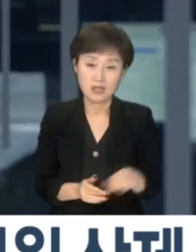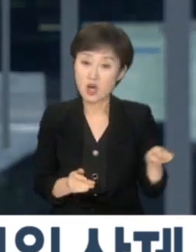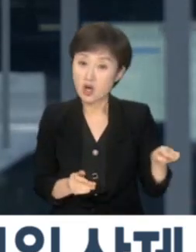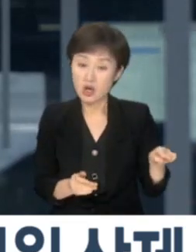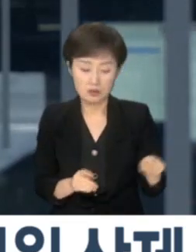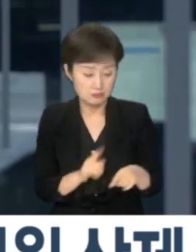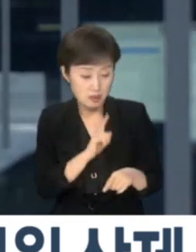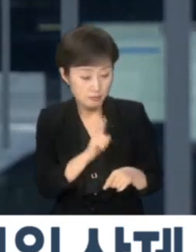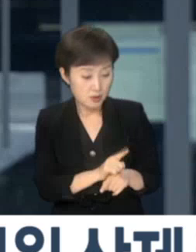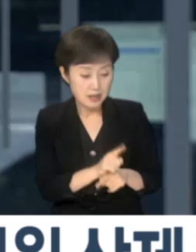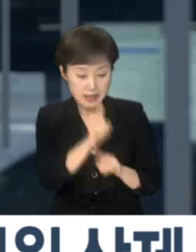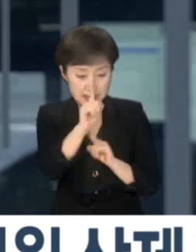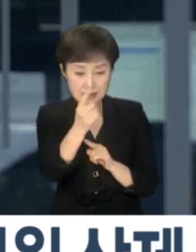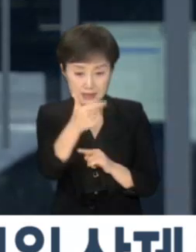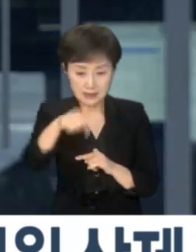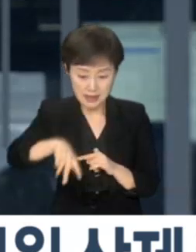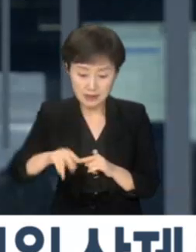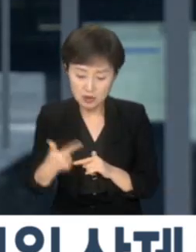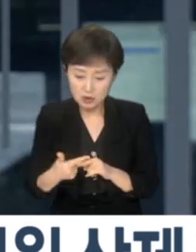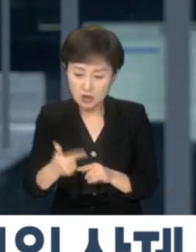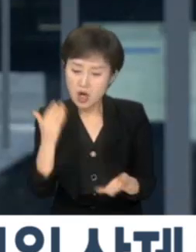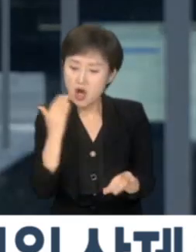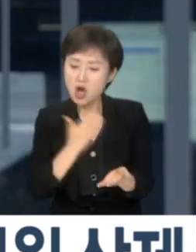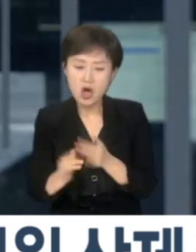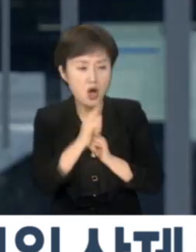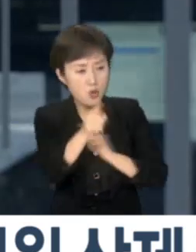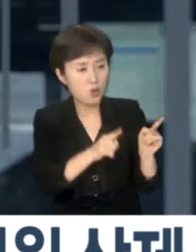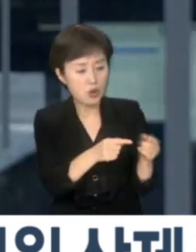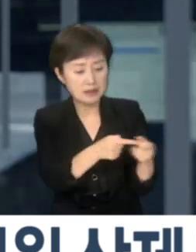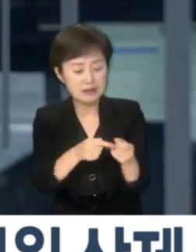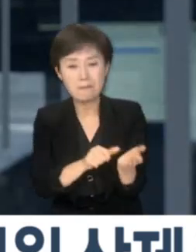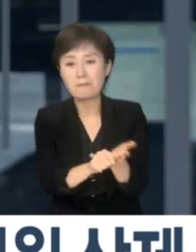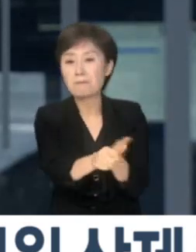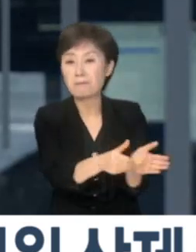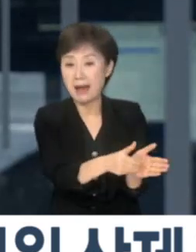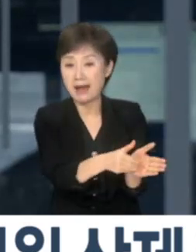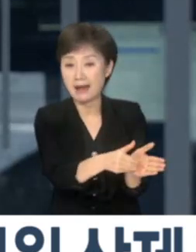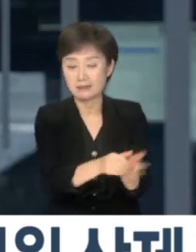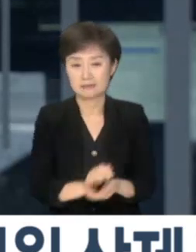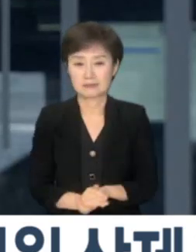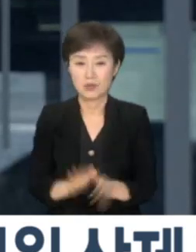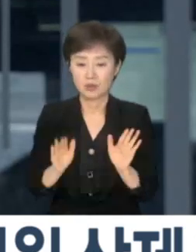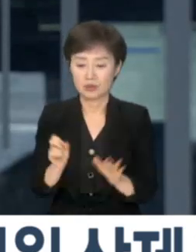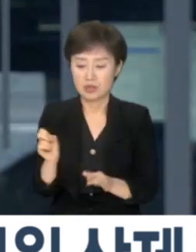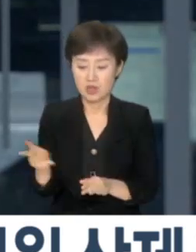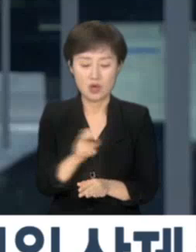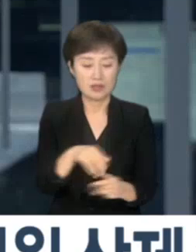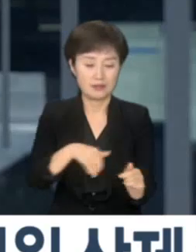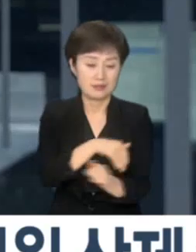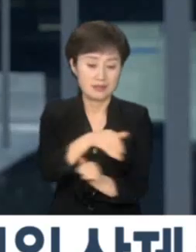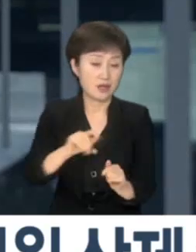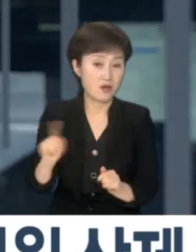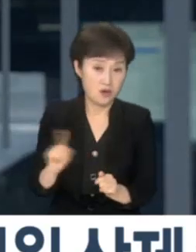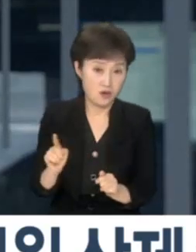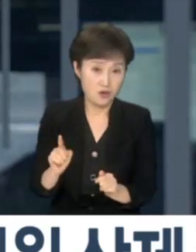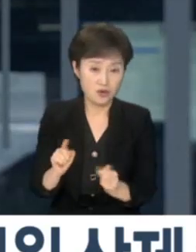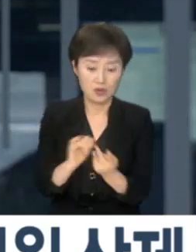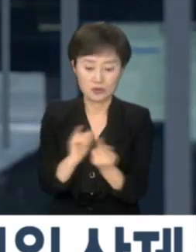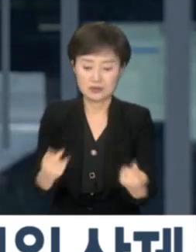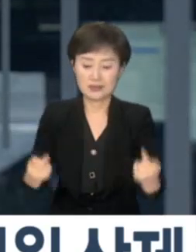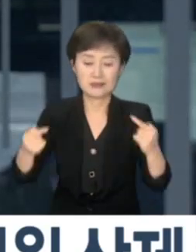민주당은 논란이 된 이낙연 전 대표의 출당 청원을 삭제했는데요. 오늘의 정치권 소식, 허성호 전